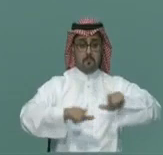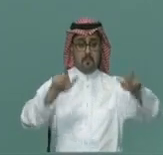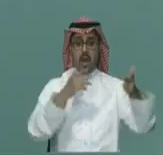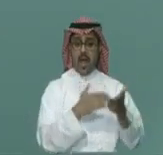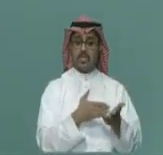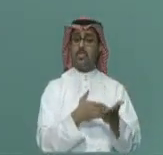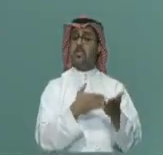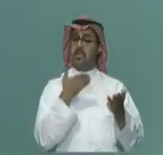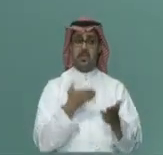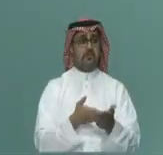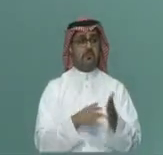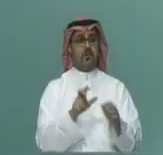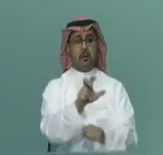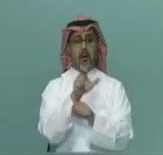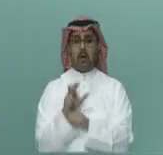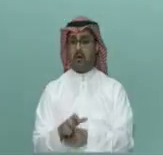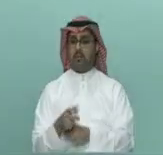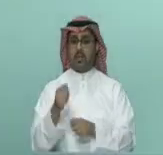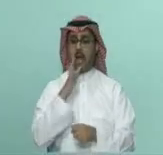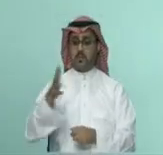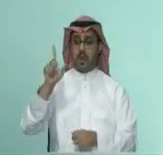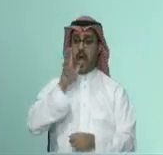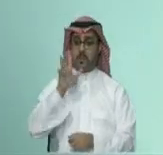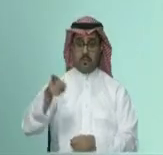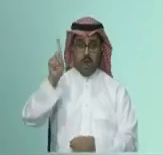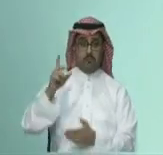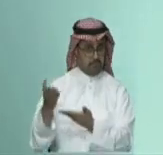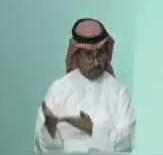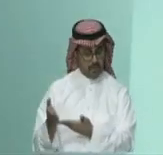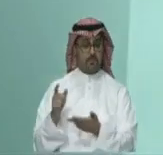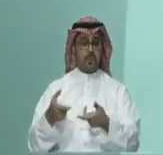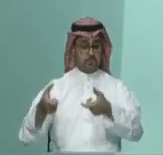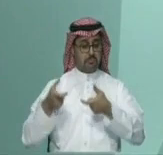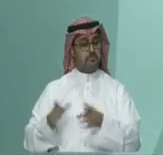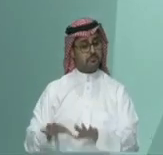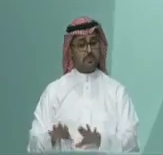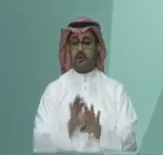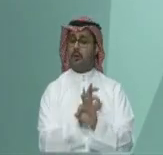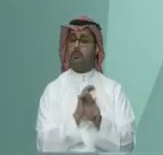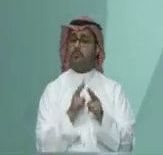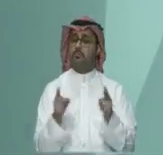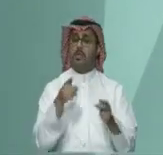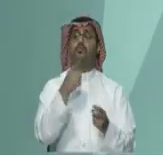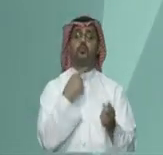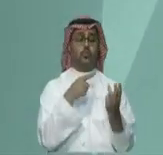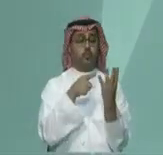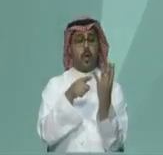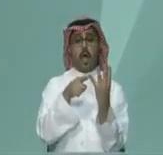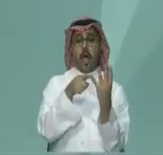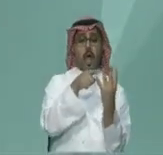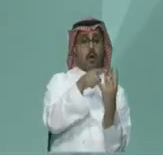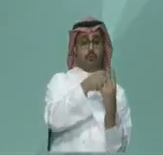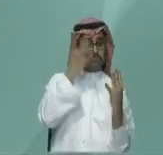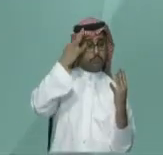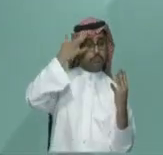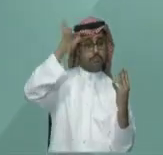القروض العقارية المدعومة للاستفادة من شراء الوحدات الجاهزة من السوق، والبناء الذاتي وتمويل القرض القائم. نعم. كل هذه